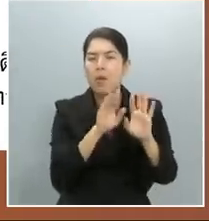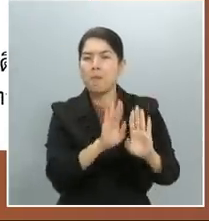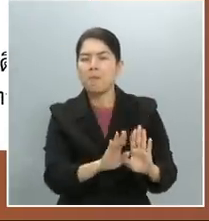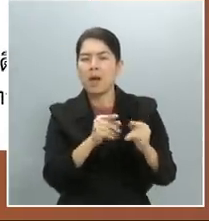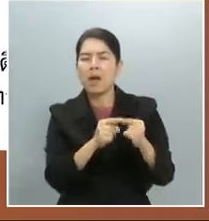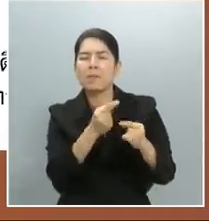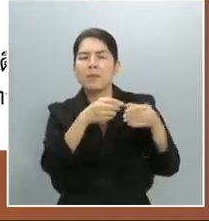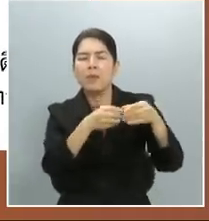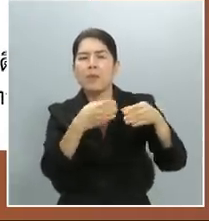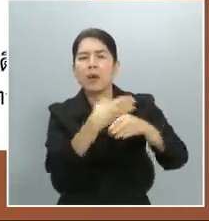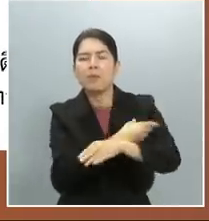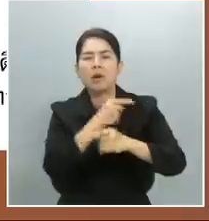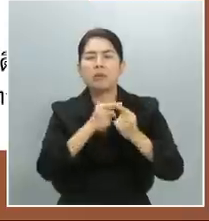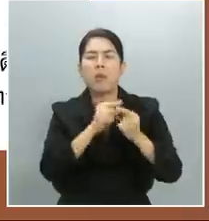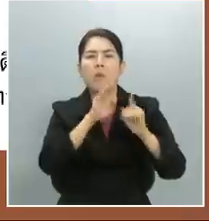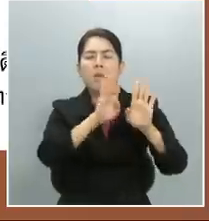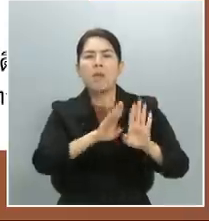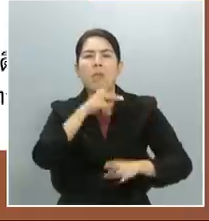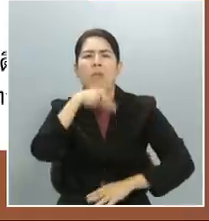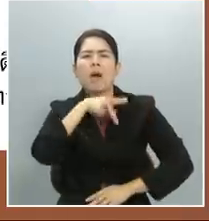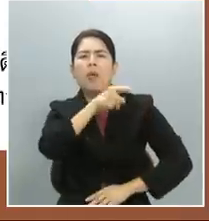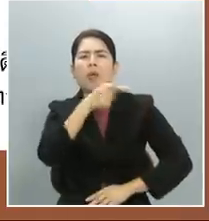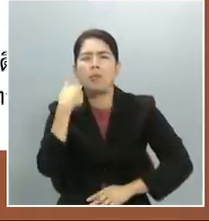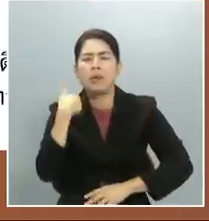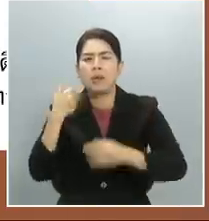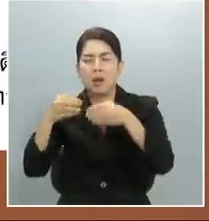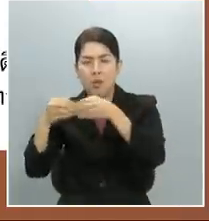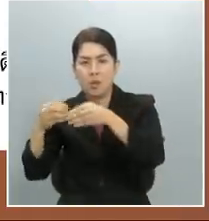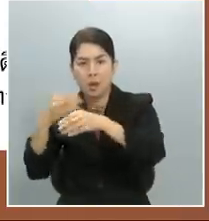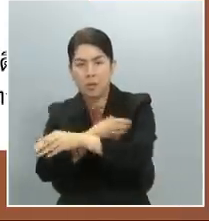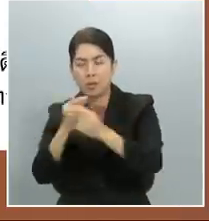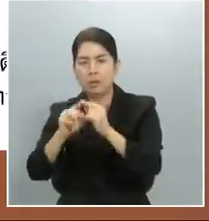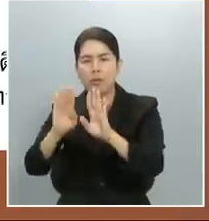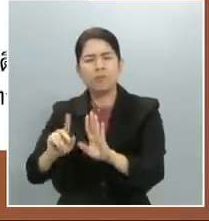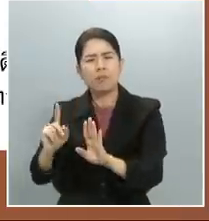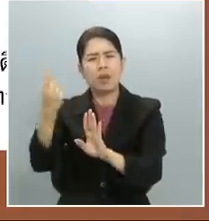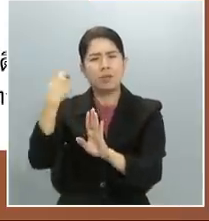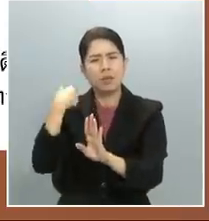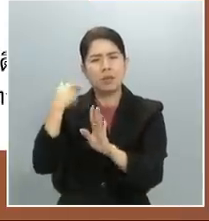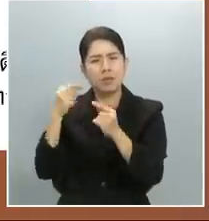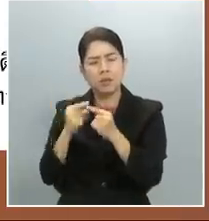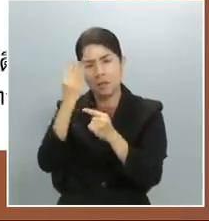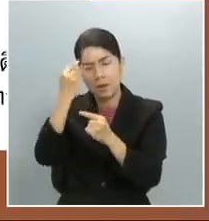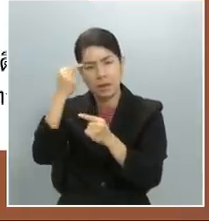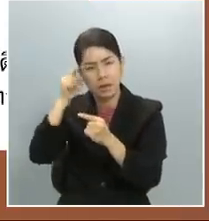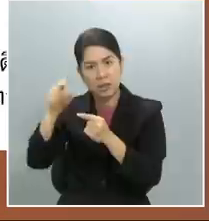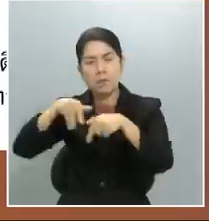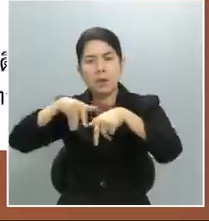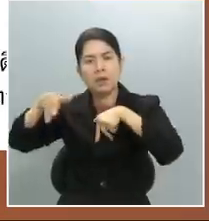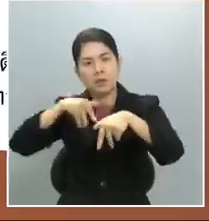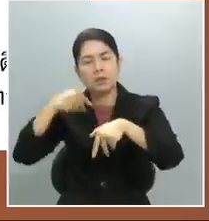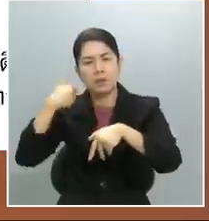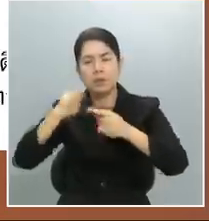ตนเองเป็นเจ้าของประชาชนกับพรรคการเมืองแห่งอนาคตที่ตระหนักดีว่าประชาชนต่างหากที่เป็นเจ้าของพรรค